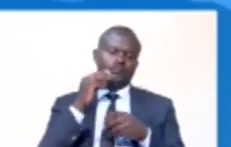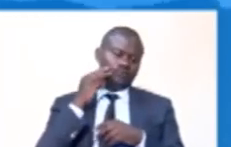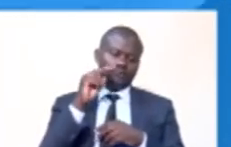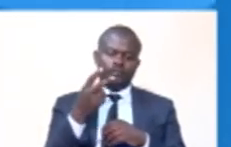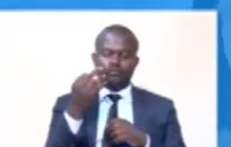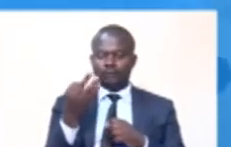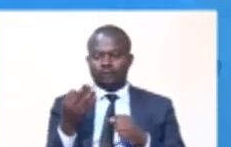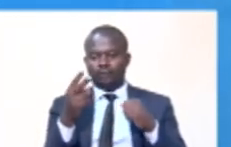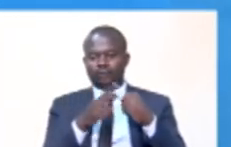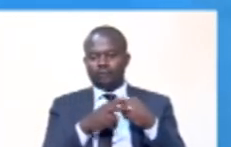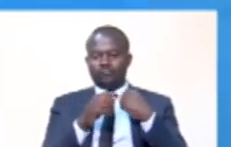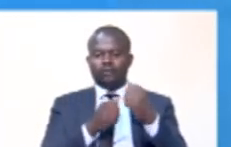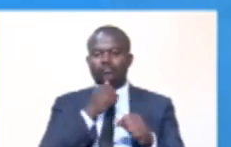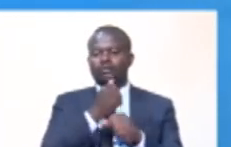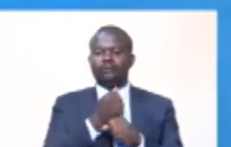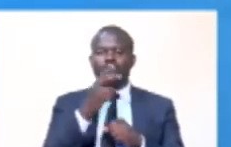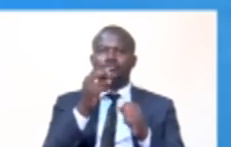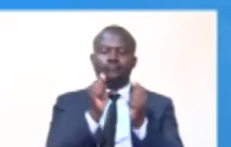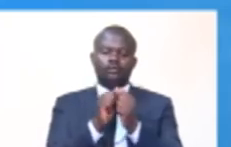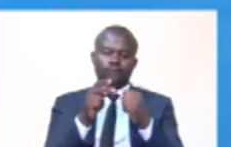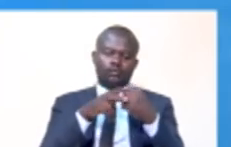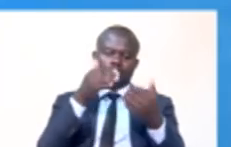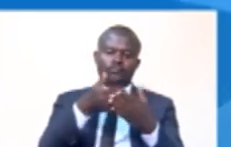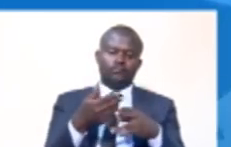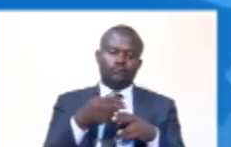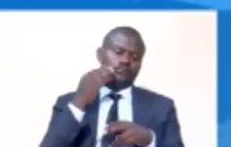$237.7 million mu mwaka w'2017 bigera kuri